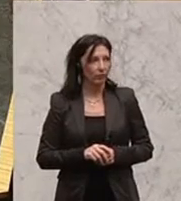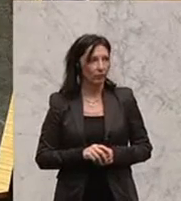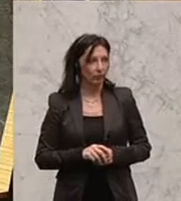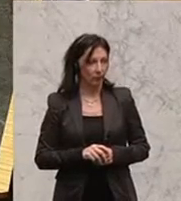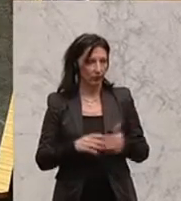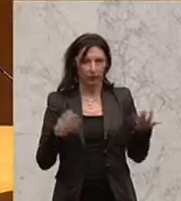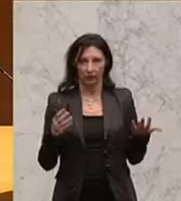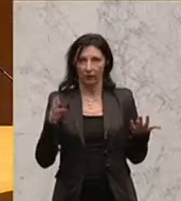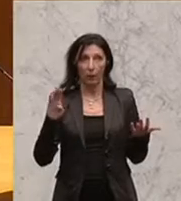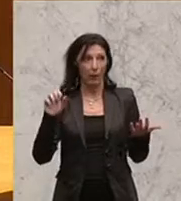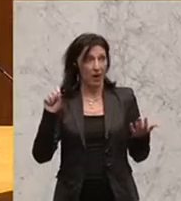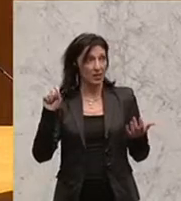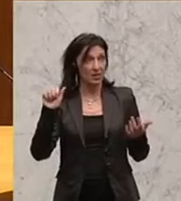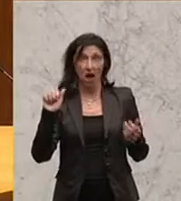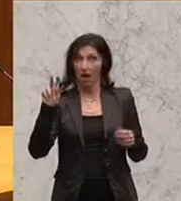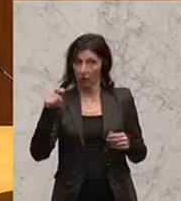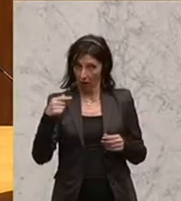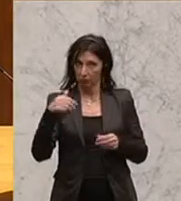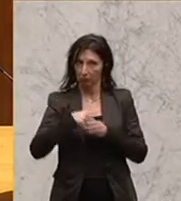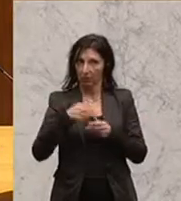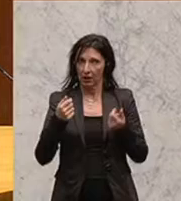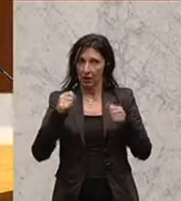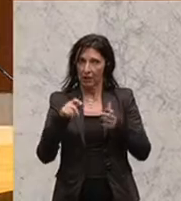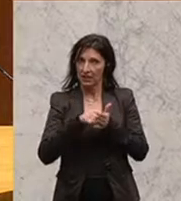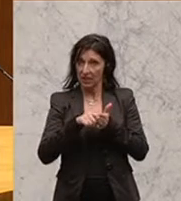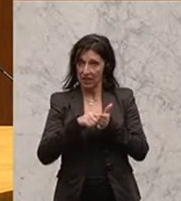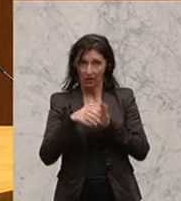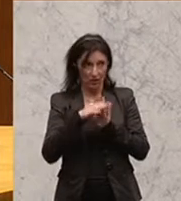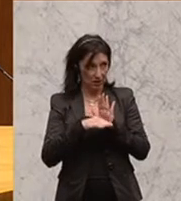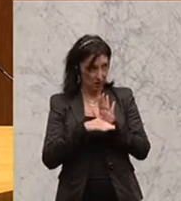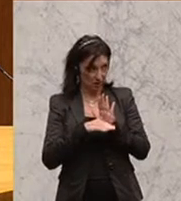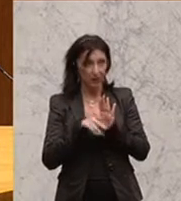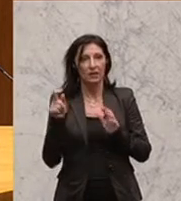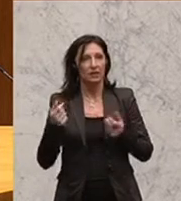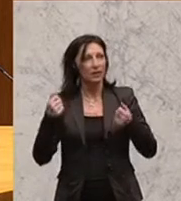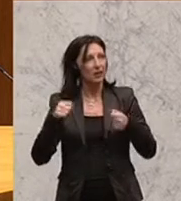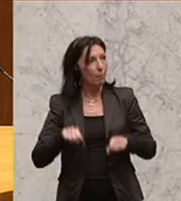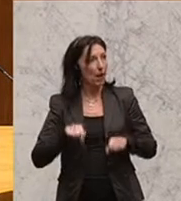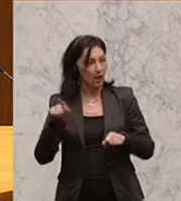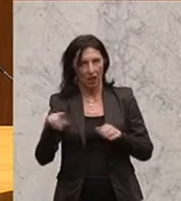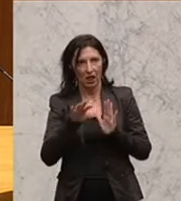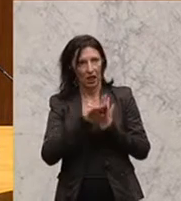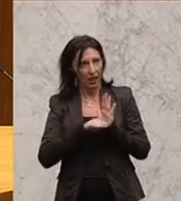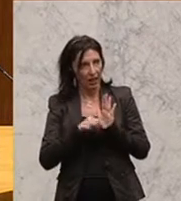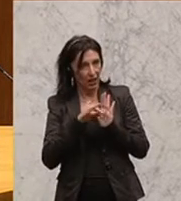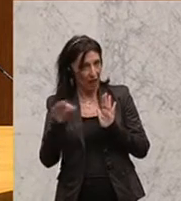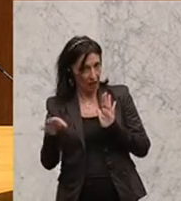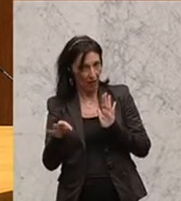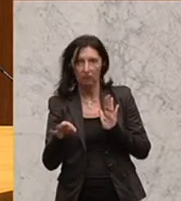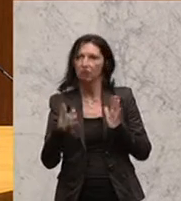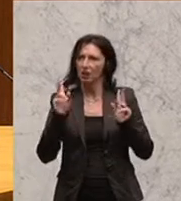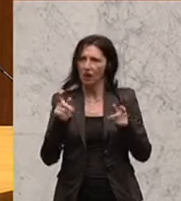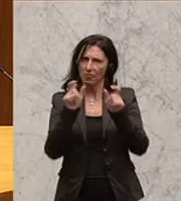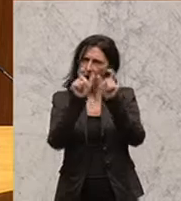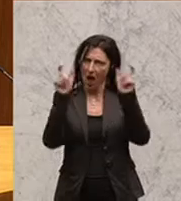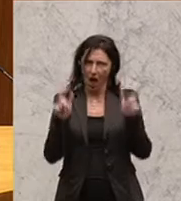Mit dem BASAG, dem Bankensanierungsgesetz, wird die BRRD-Richtlinie, es ist die Bank Recovery and Resolution Directive, zur Festlegung eines